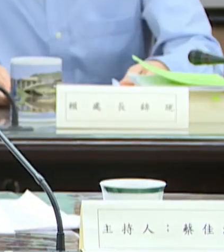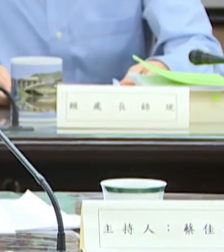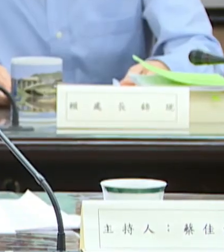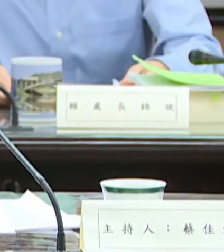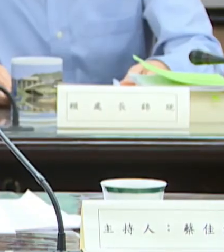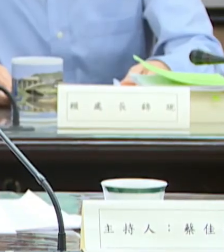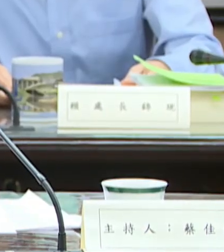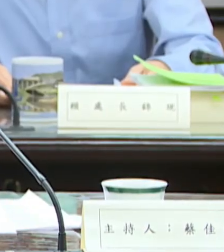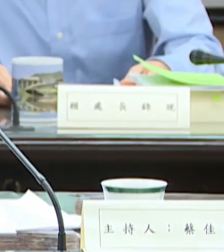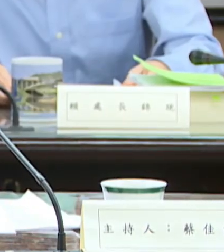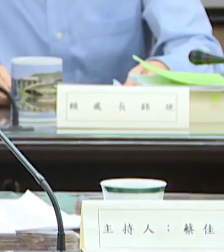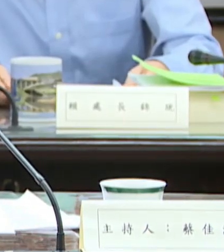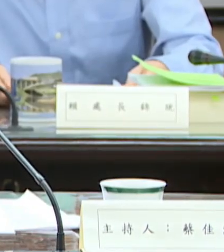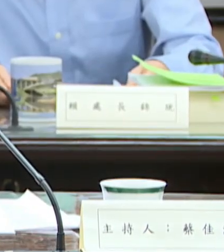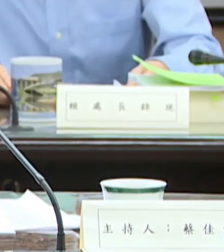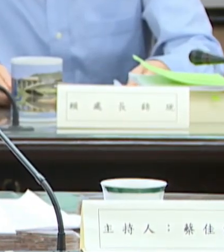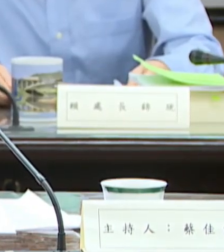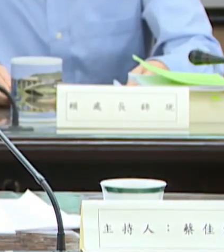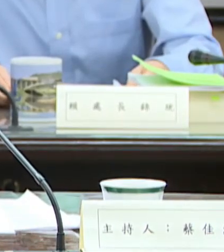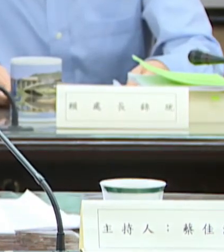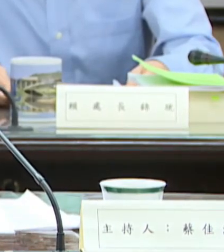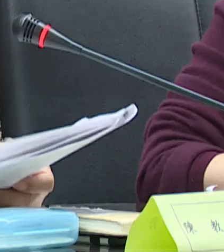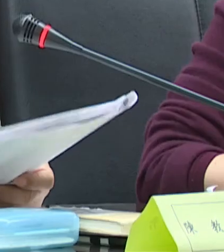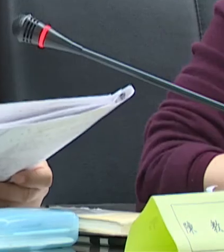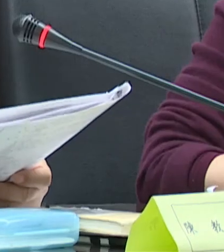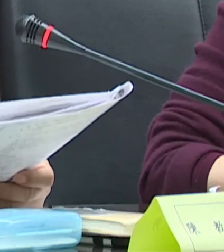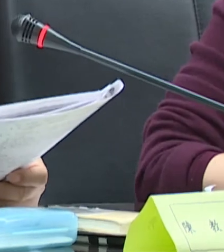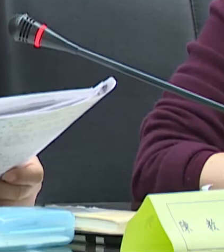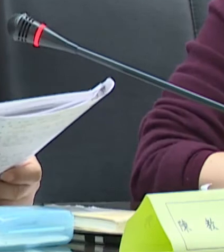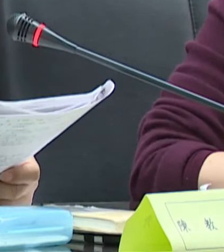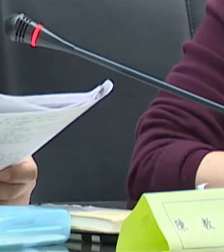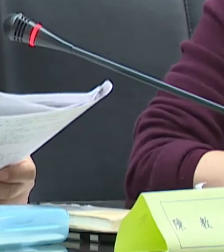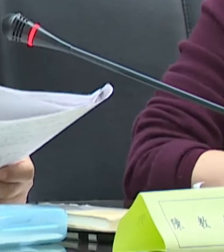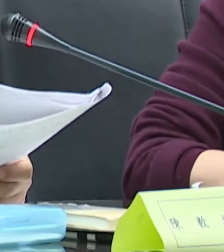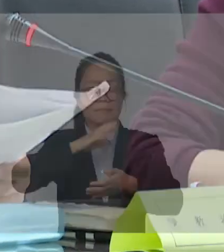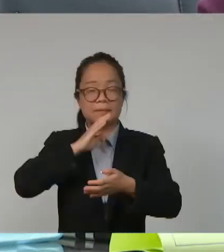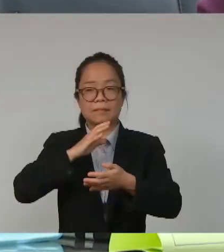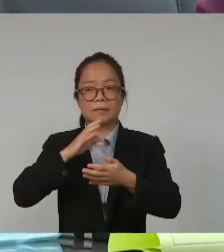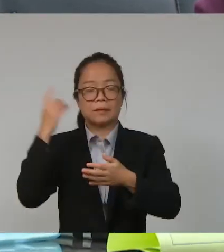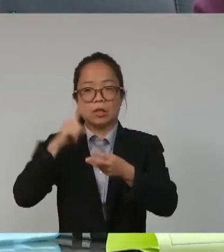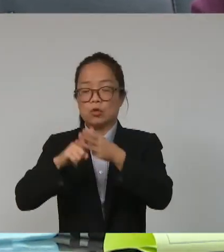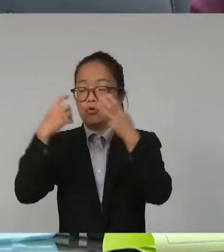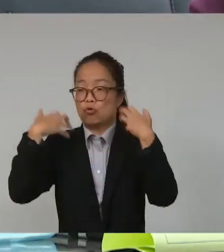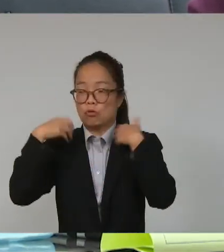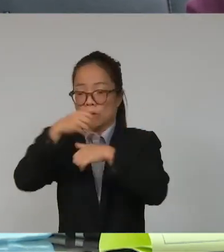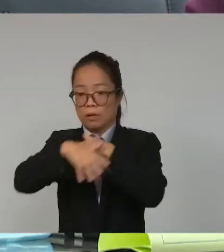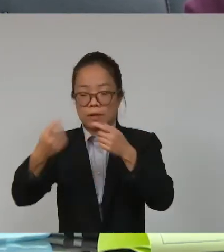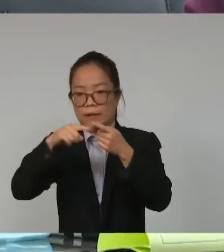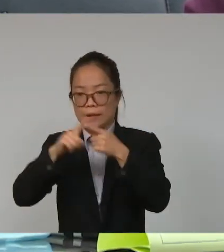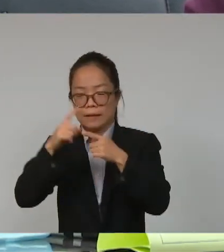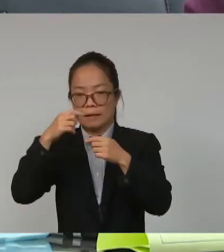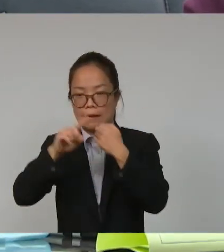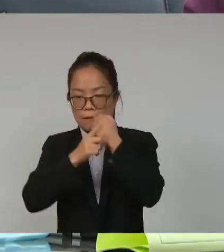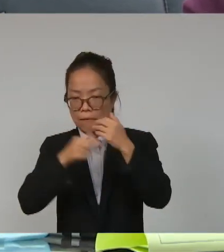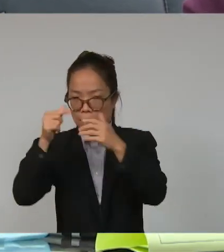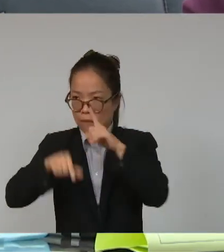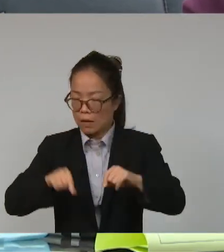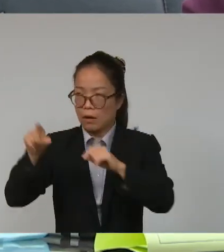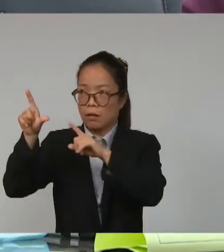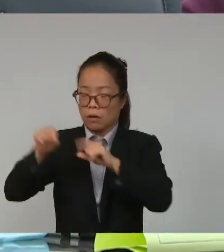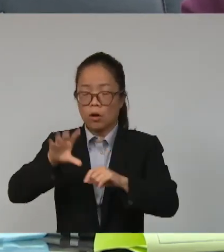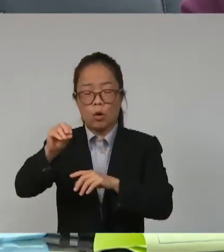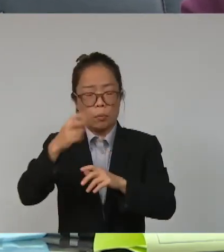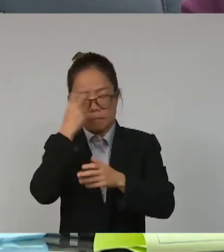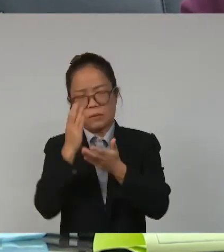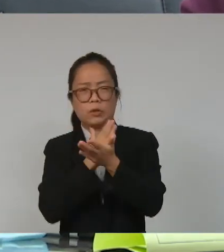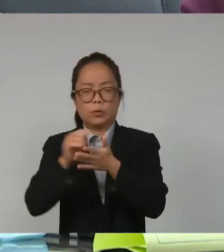是这样哈，个人看法是说，这个提案内容，其实主管机关立场应该做合法性监督，至于文字的表